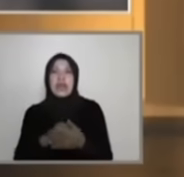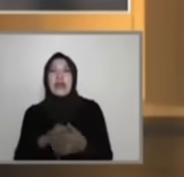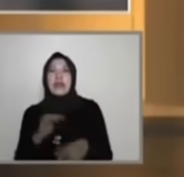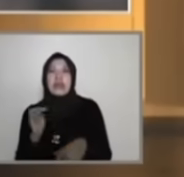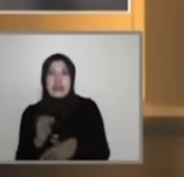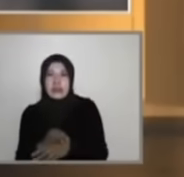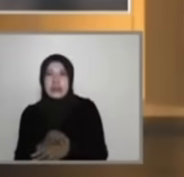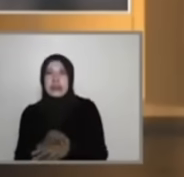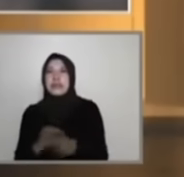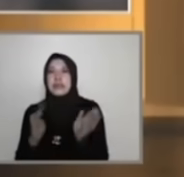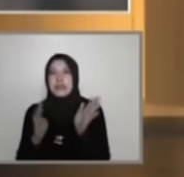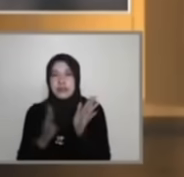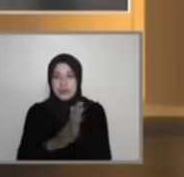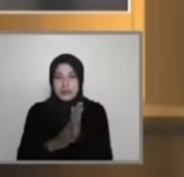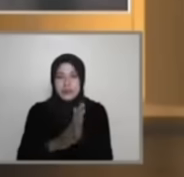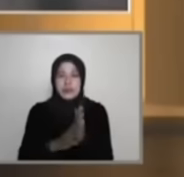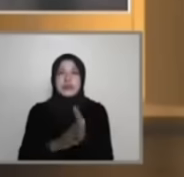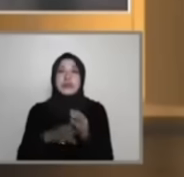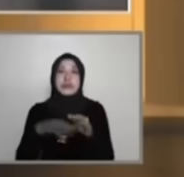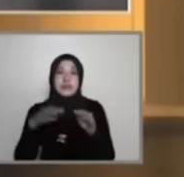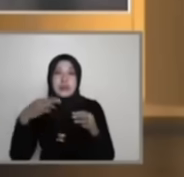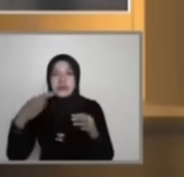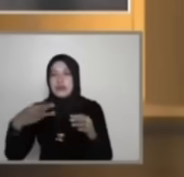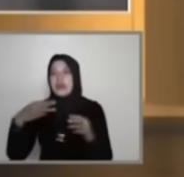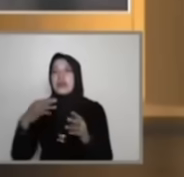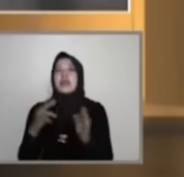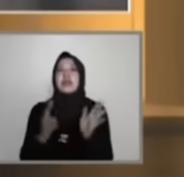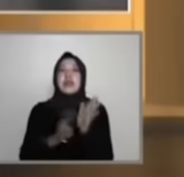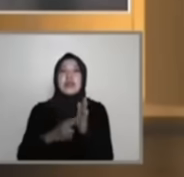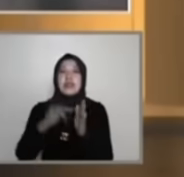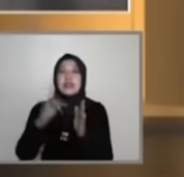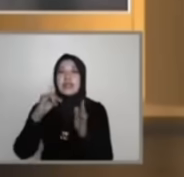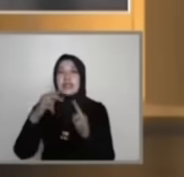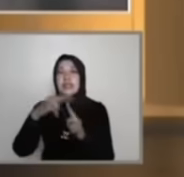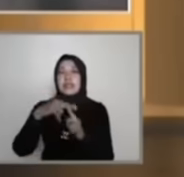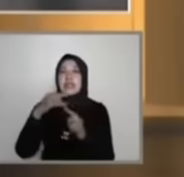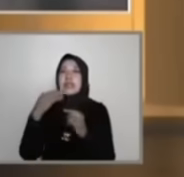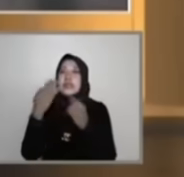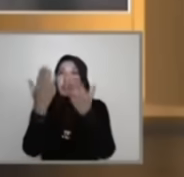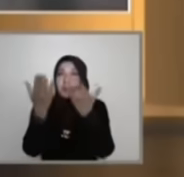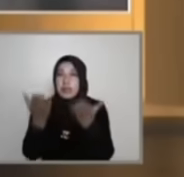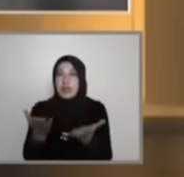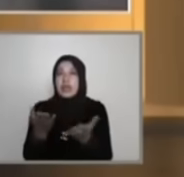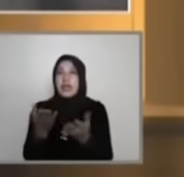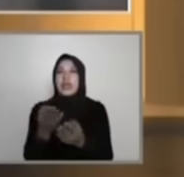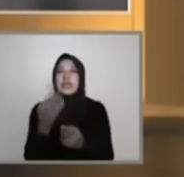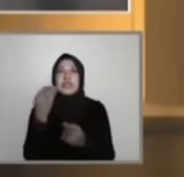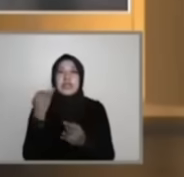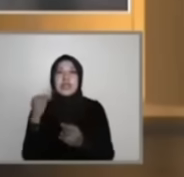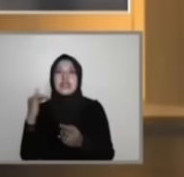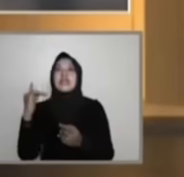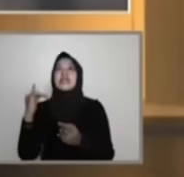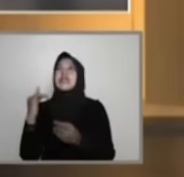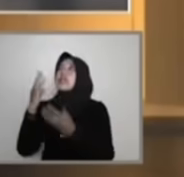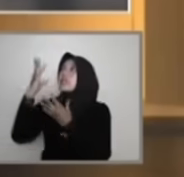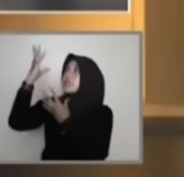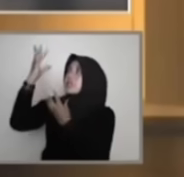Justru itu ke depan kita kan tadi mengatakan Islam secara kafah.